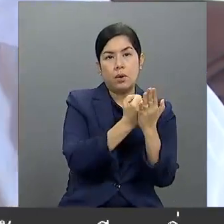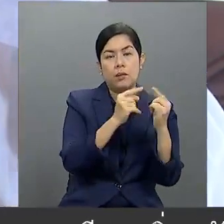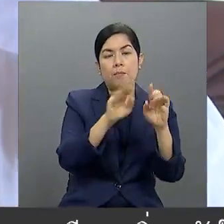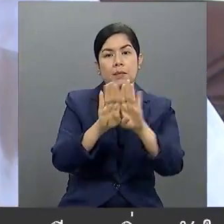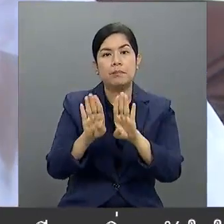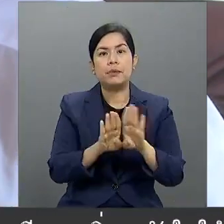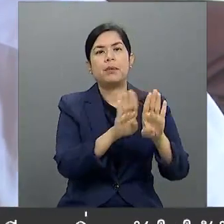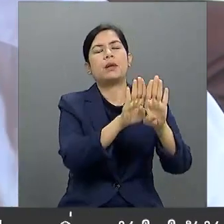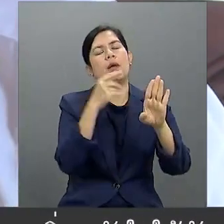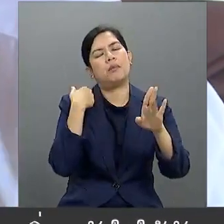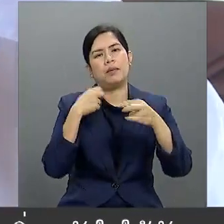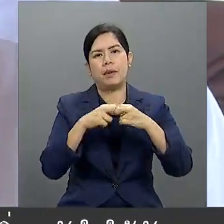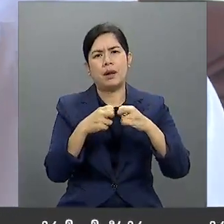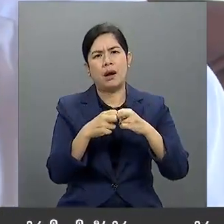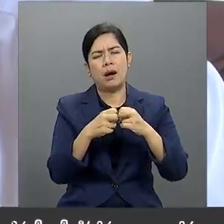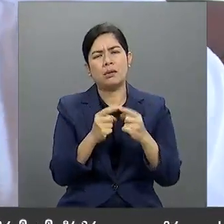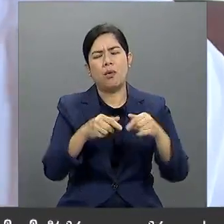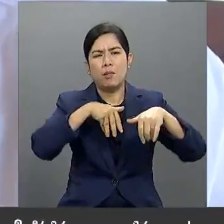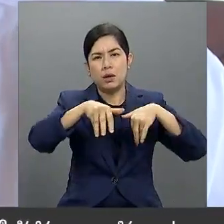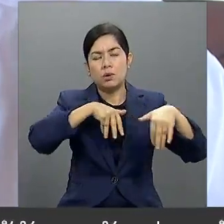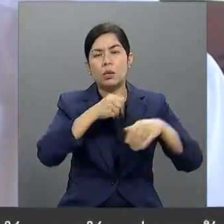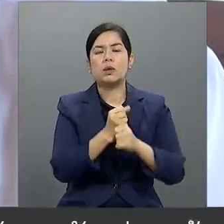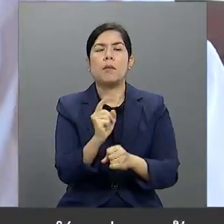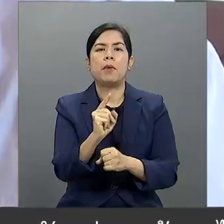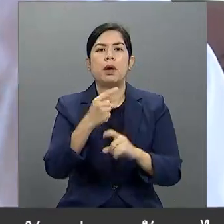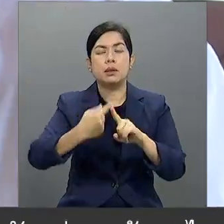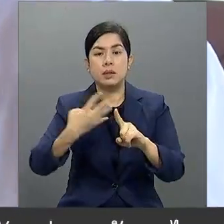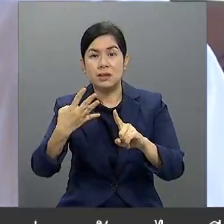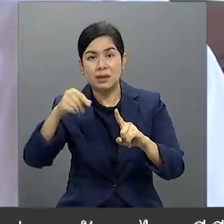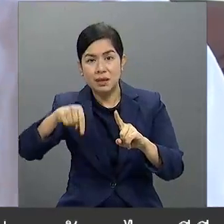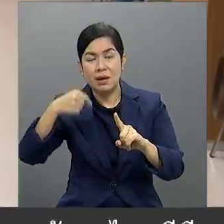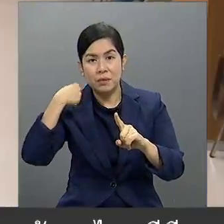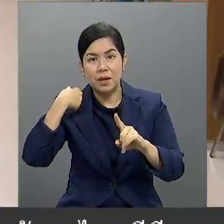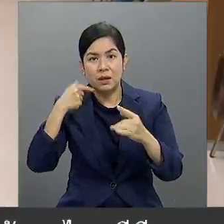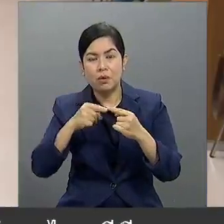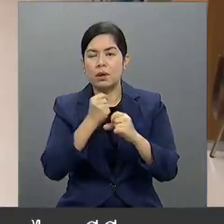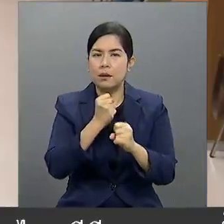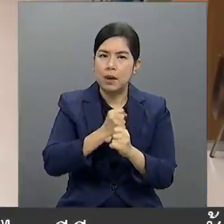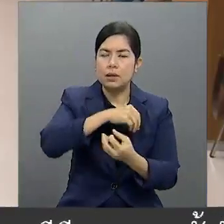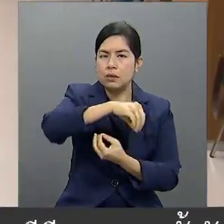ะลืมตาอ้าปากได้ก็ช่วงสงกรานต์เนี่ยเสร็จแล้วยังไงไม่ได้ปิด